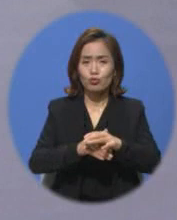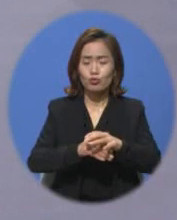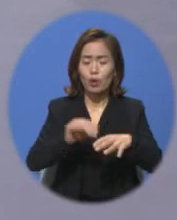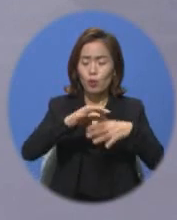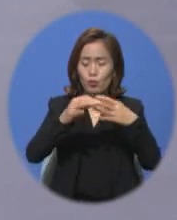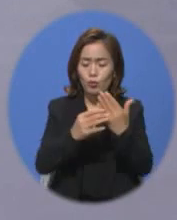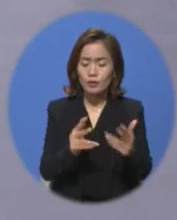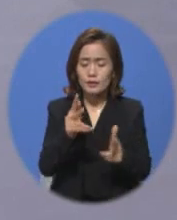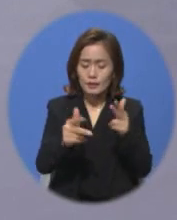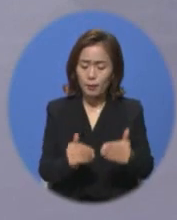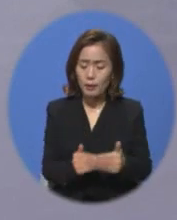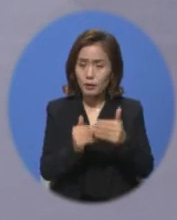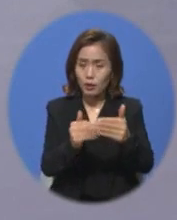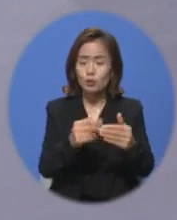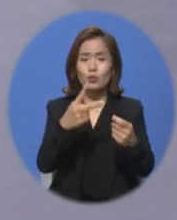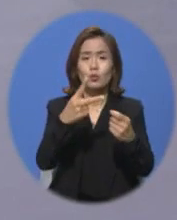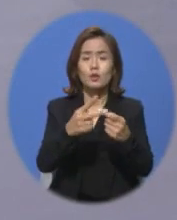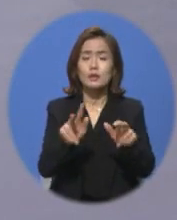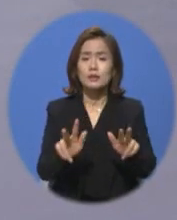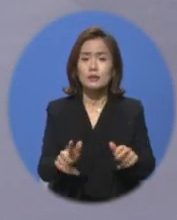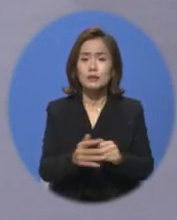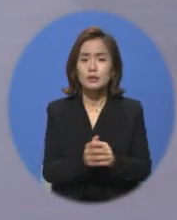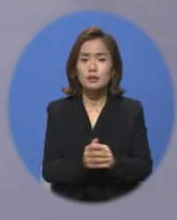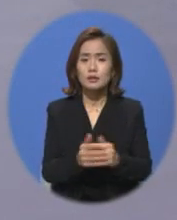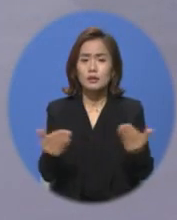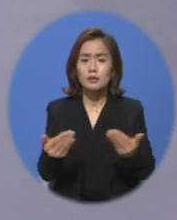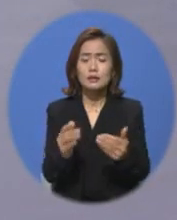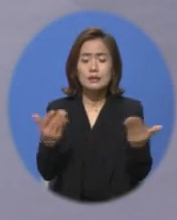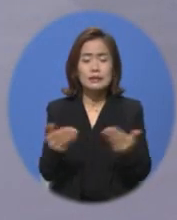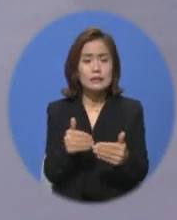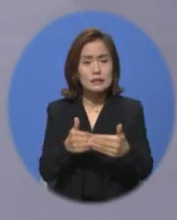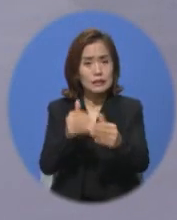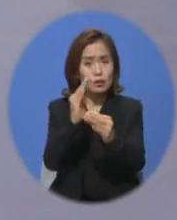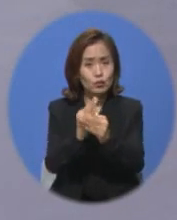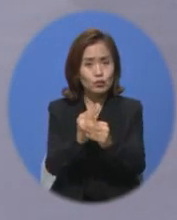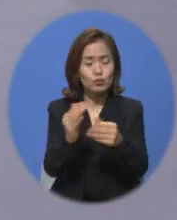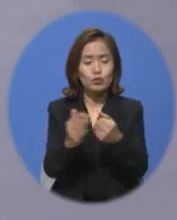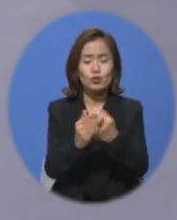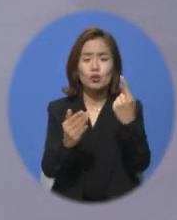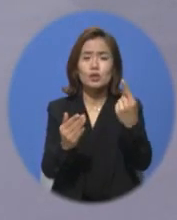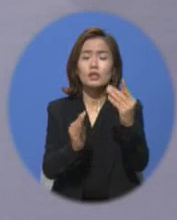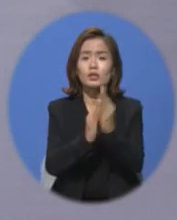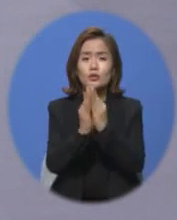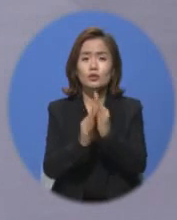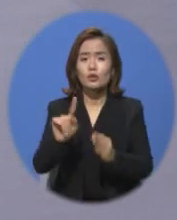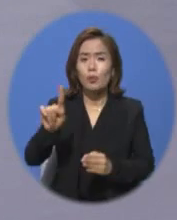콘텐츠산업등을발전시키는것입니다. 2단계사업은현재연구중이며,1조